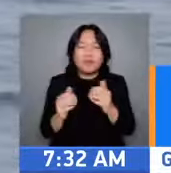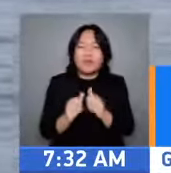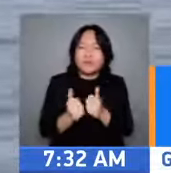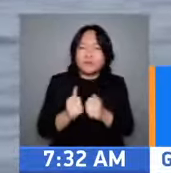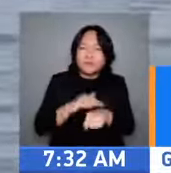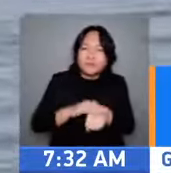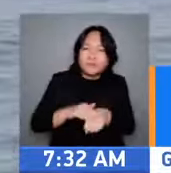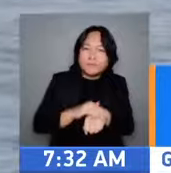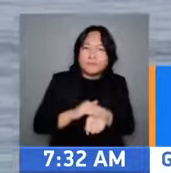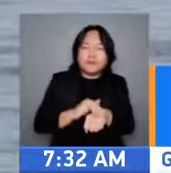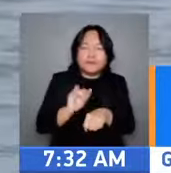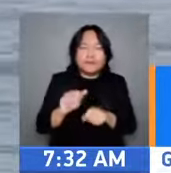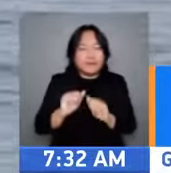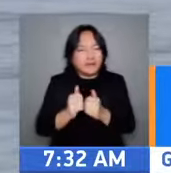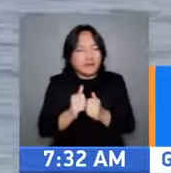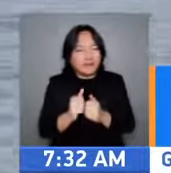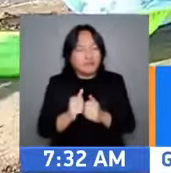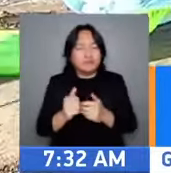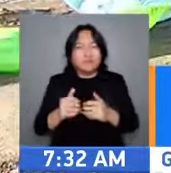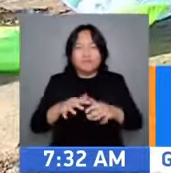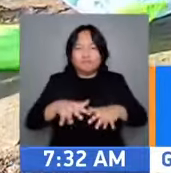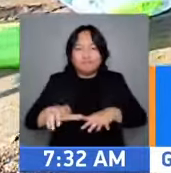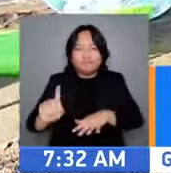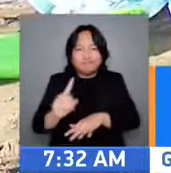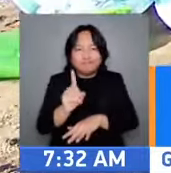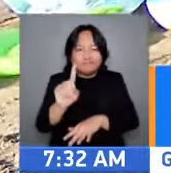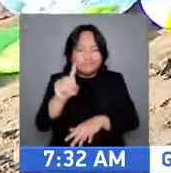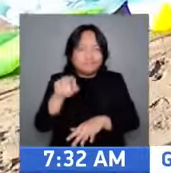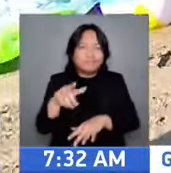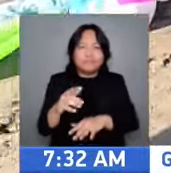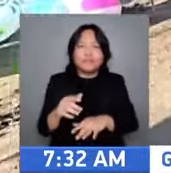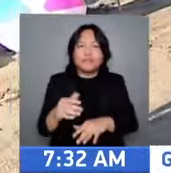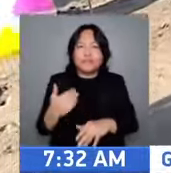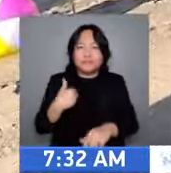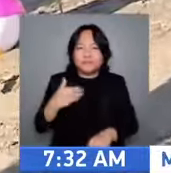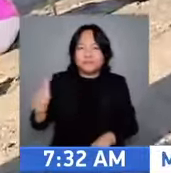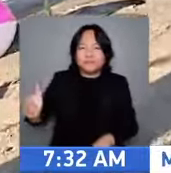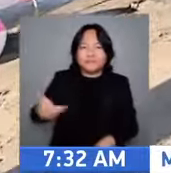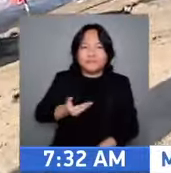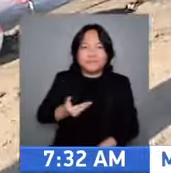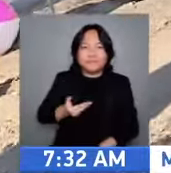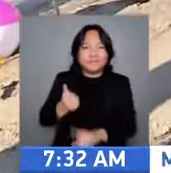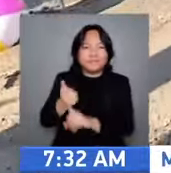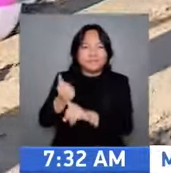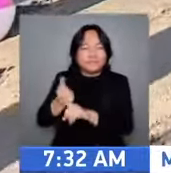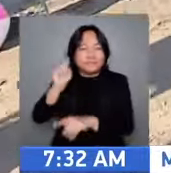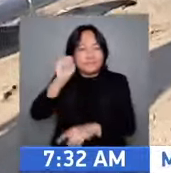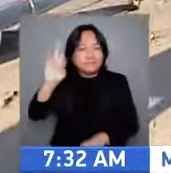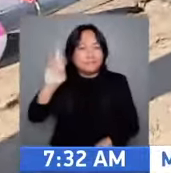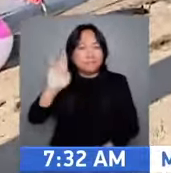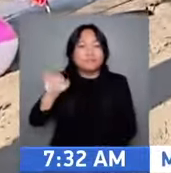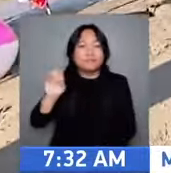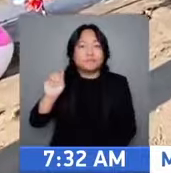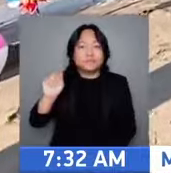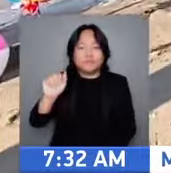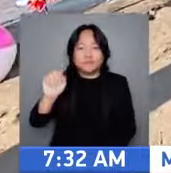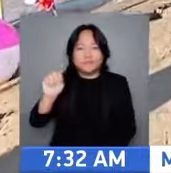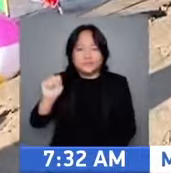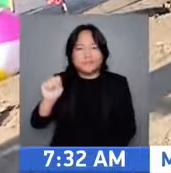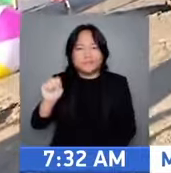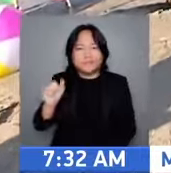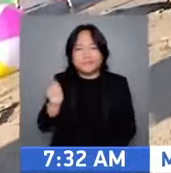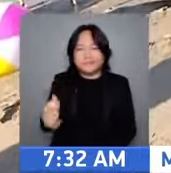mga infos, makasama natin ang ating flyboard attendant na si Sir Jonas Morales. Good morning, hello, sir! Good morning.